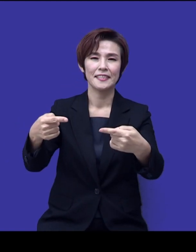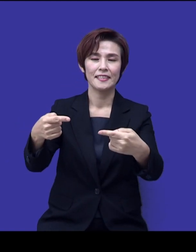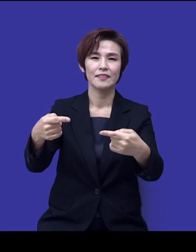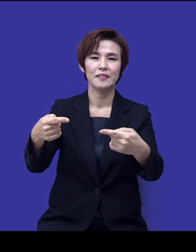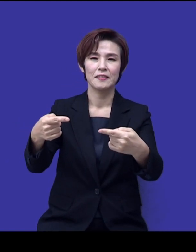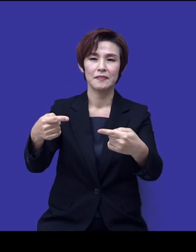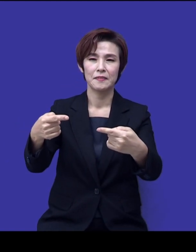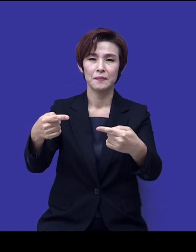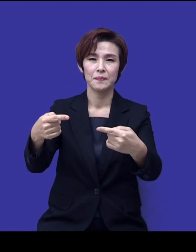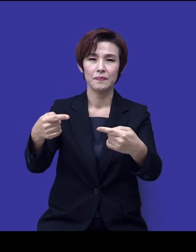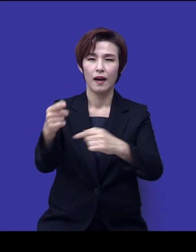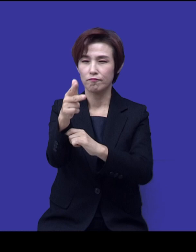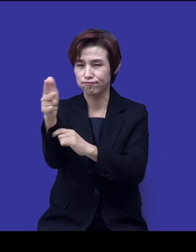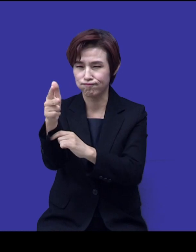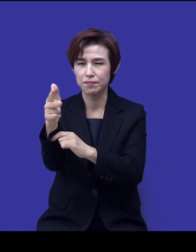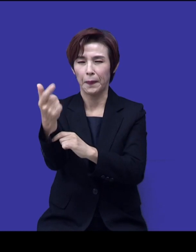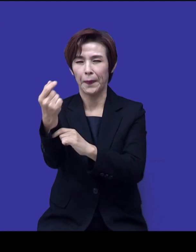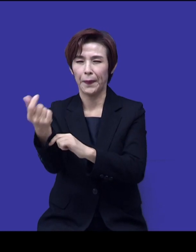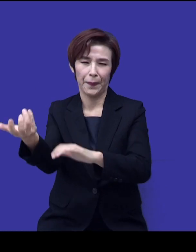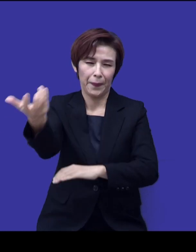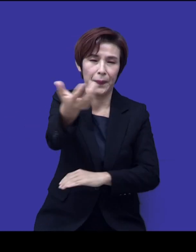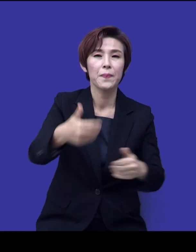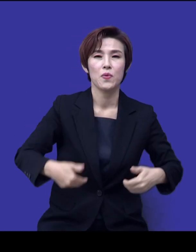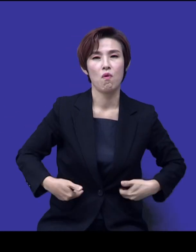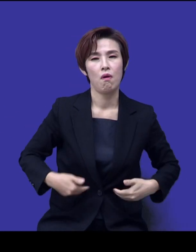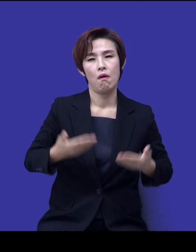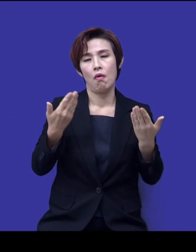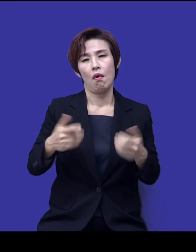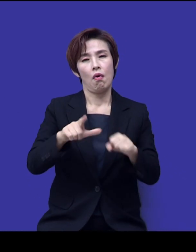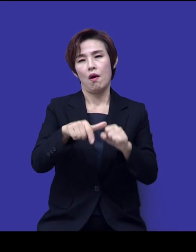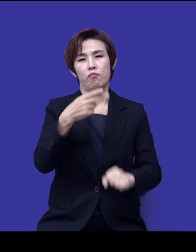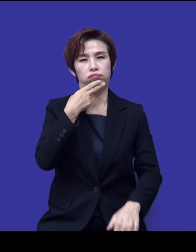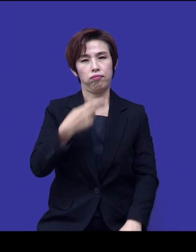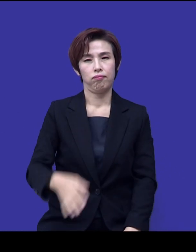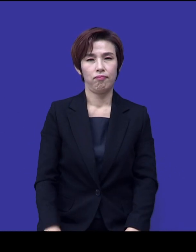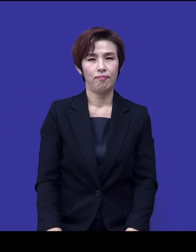해야 되니까 네. 쉴 틈이 없어요. 예. 너무 힘들어서